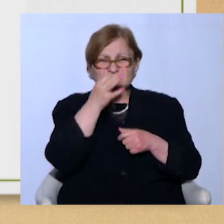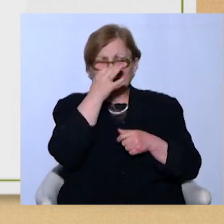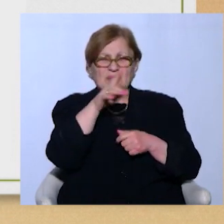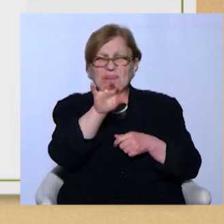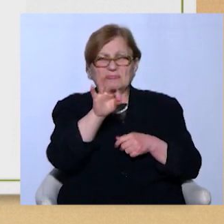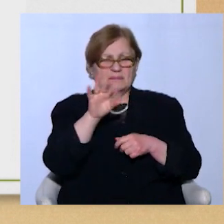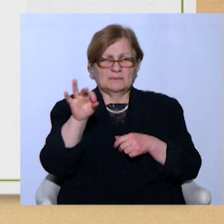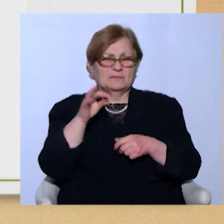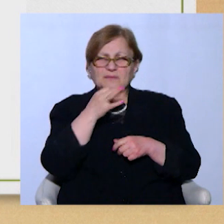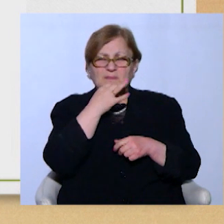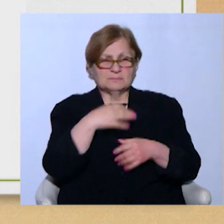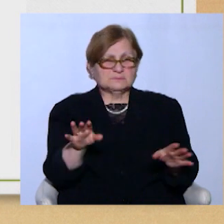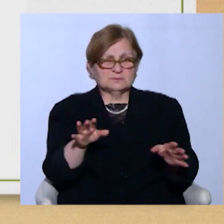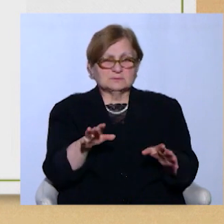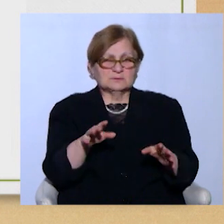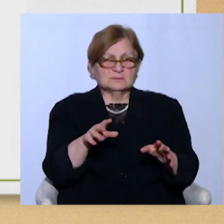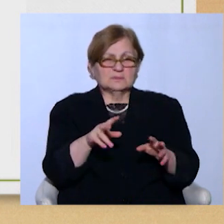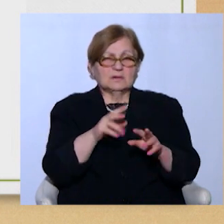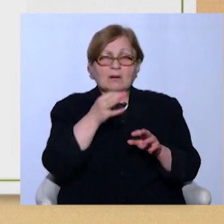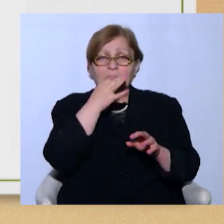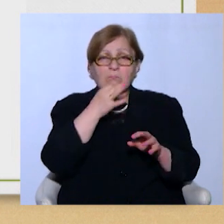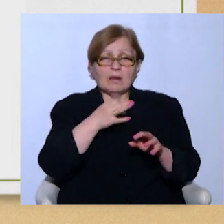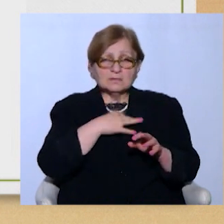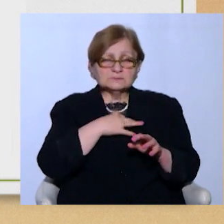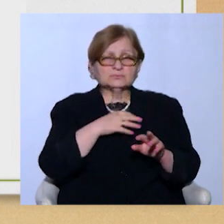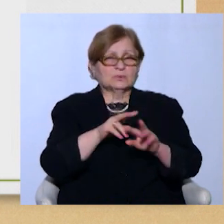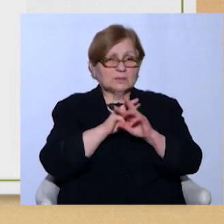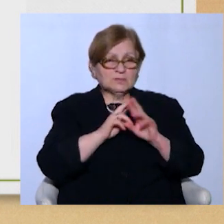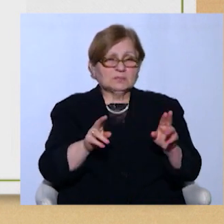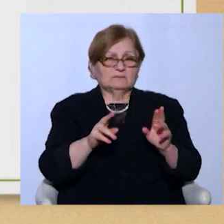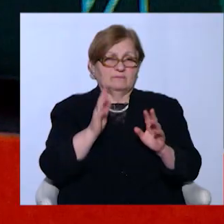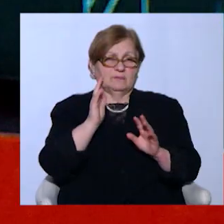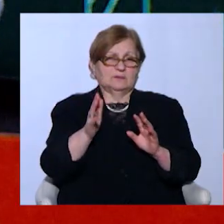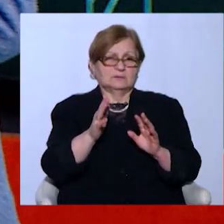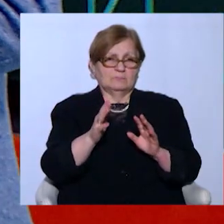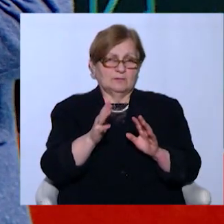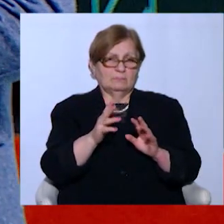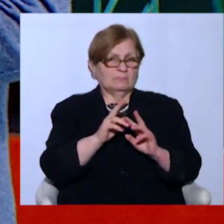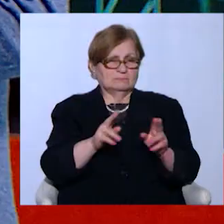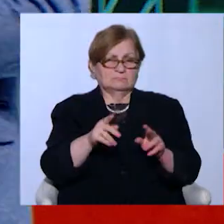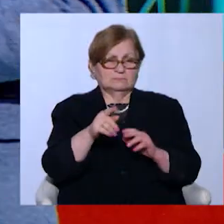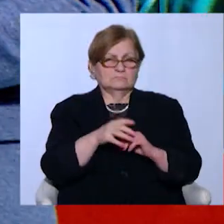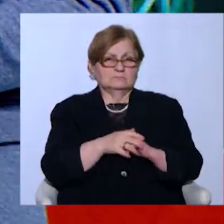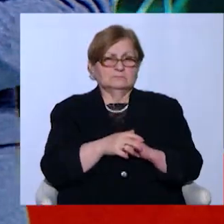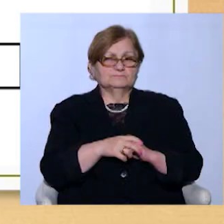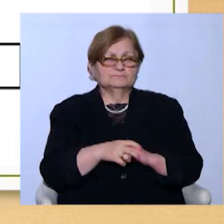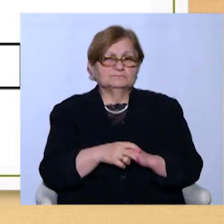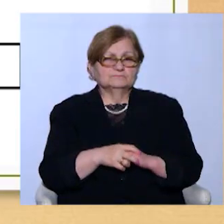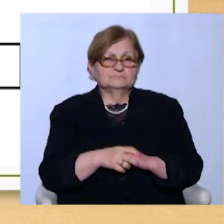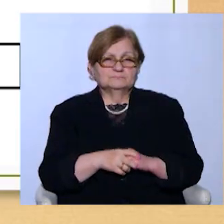გამოგვეყენებინა, რა თქმა უნდა იგივე პასუხს 299 ფესვი 5 მივიღებთ. შემდეგი თუ